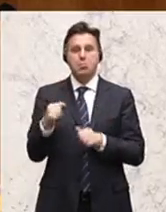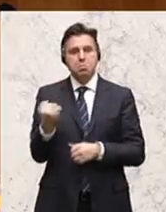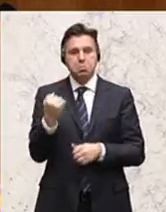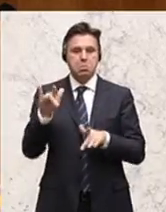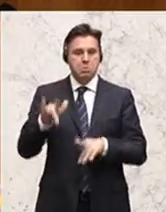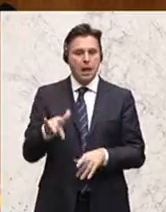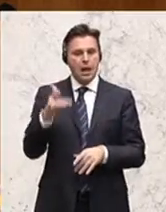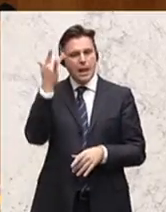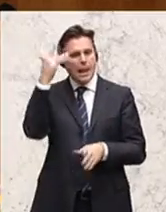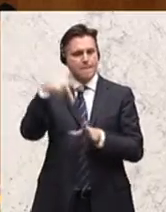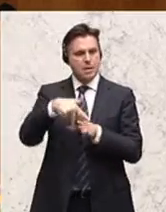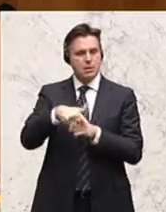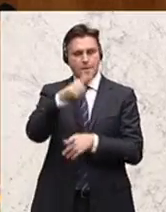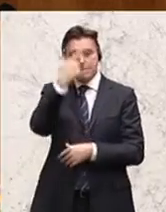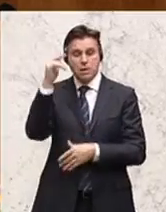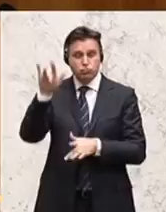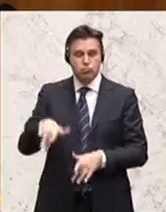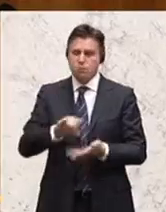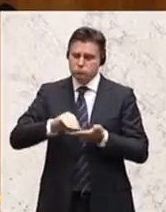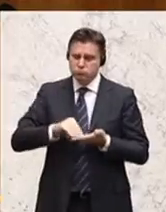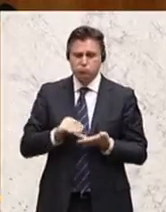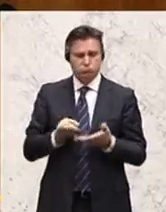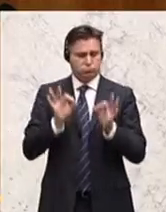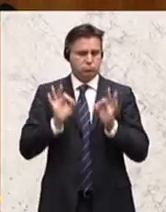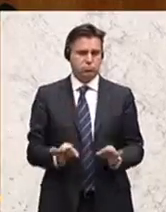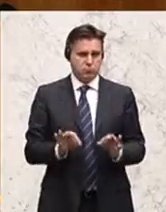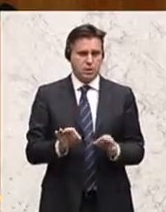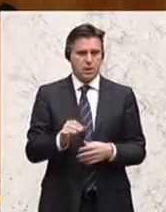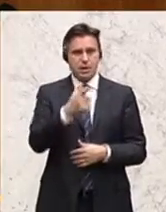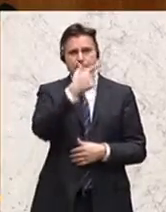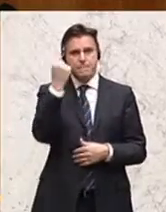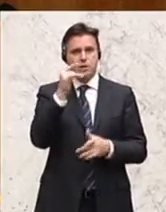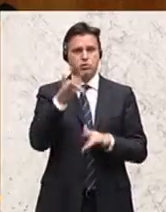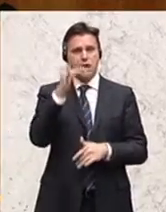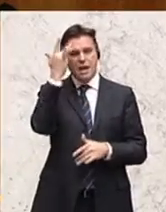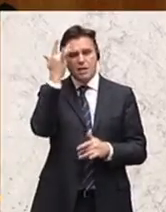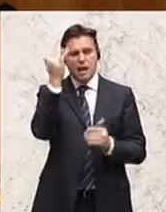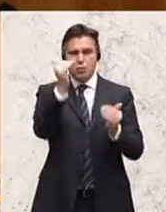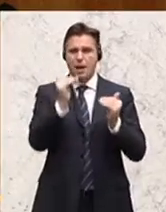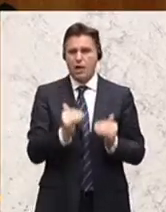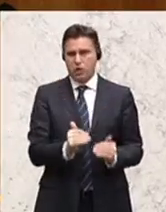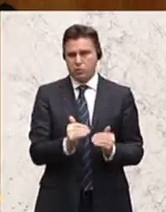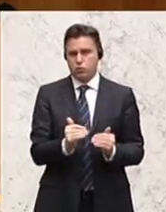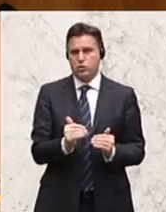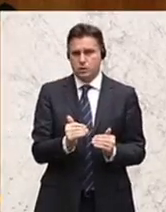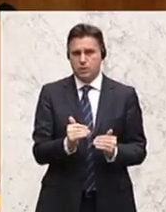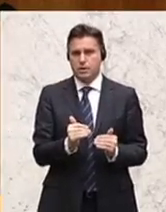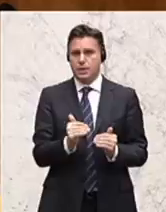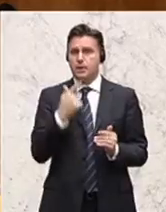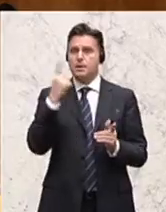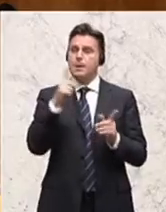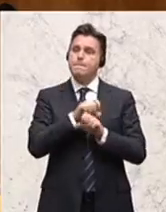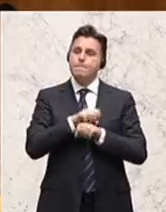in lernbehinderten Menschen, in Menschen mit intellektuellen Beeinträchtigungen. Und das wird in den